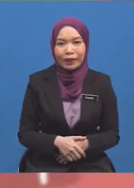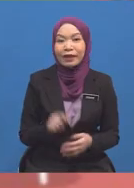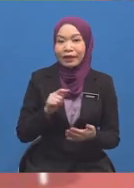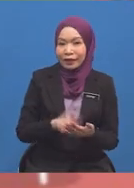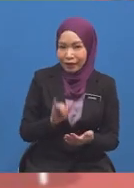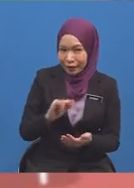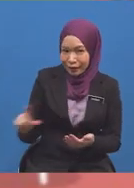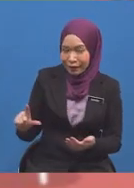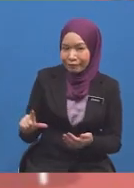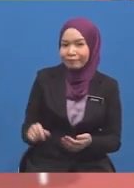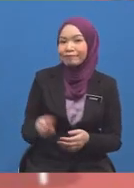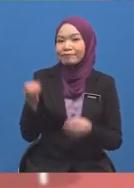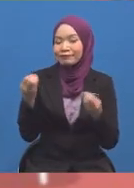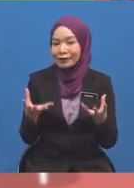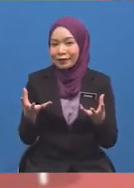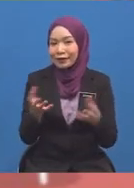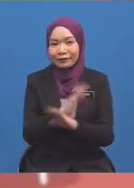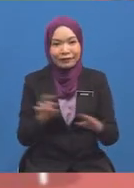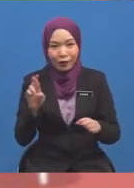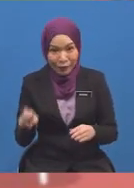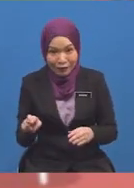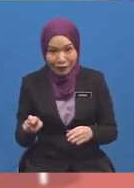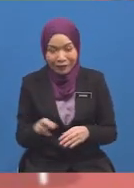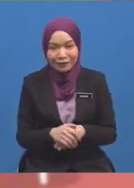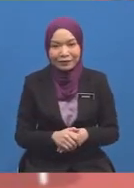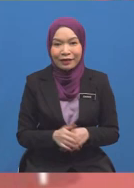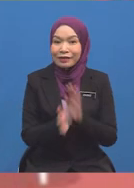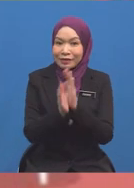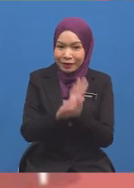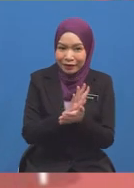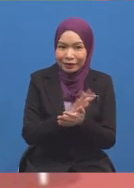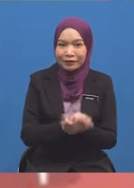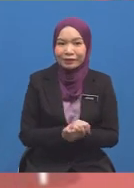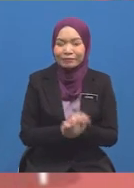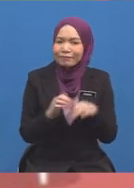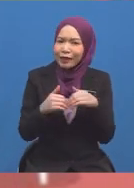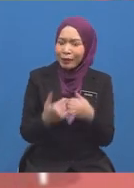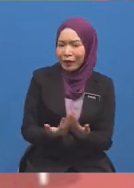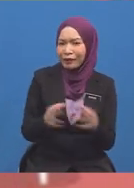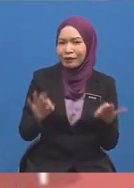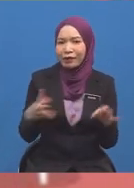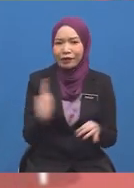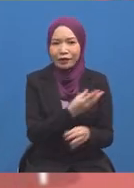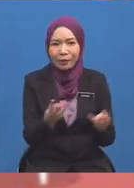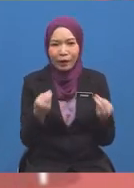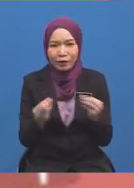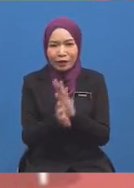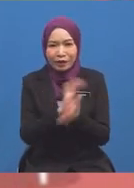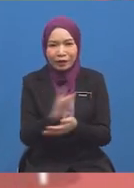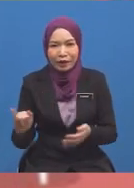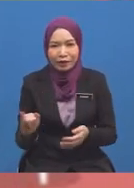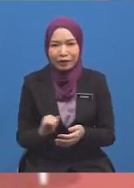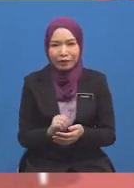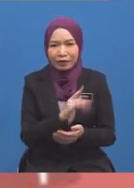ini melumpuhkan bocah and tak wajah akan murid Jadi macam mana kita enak jadikan